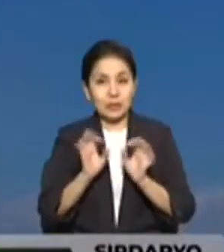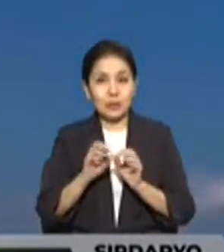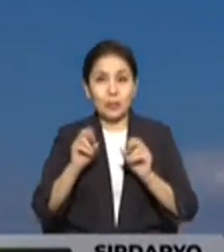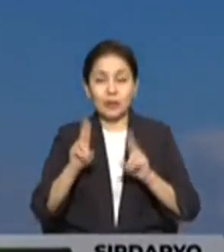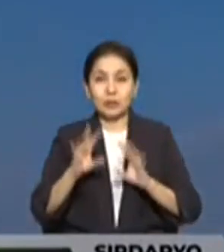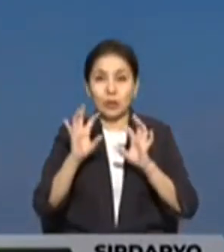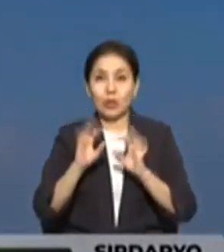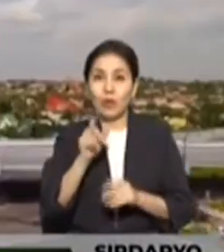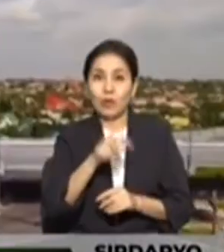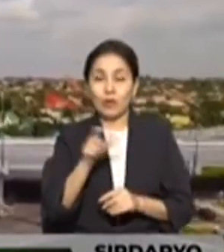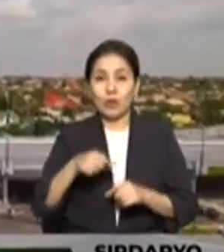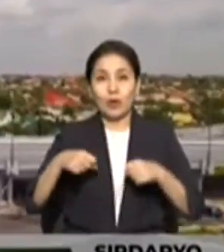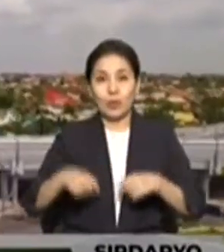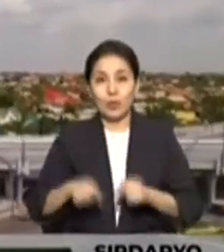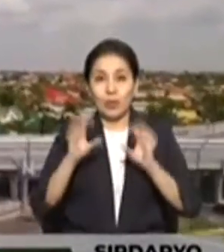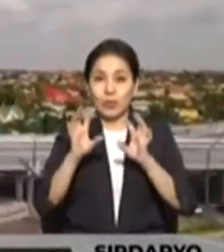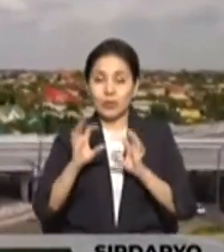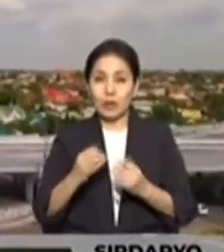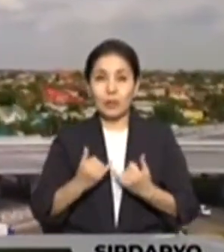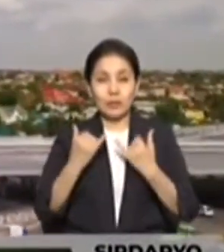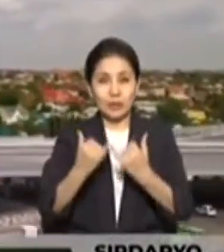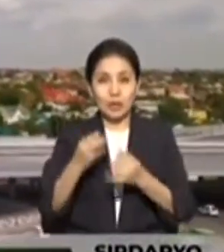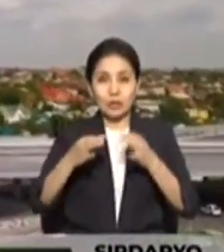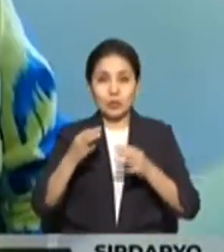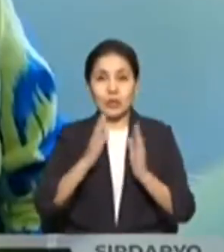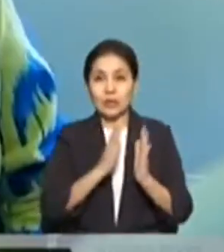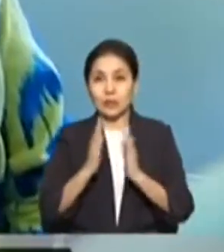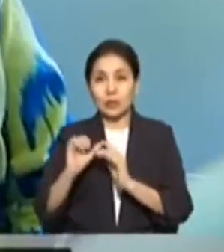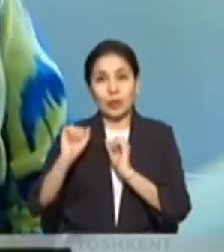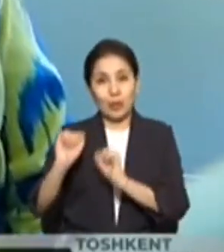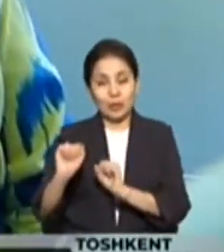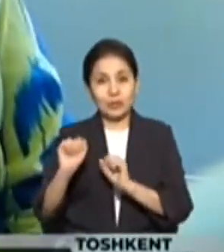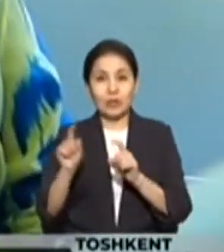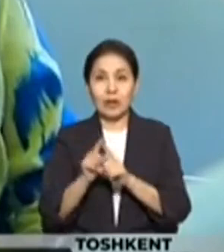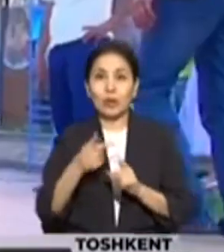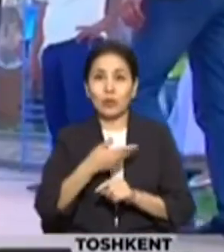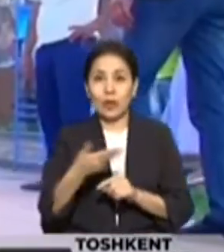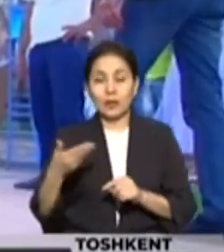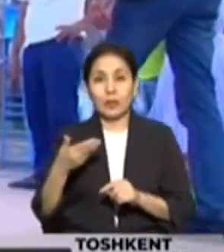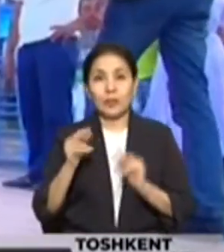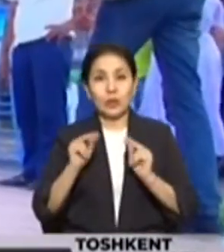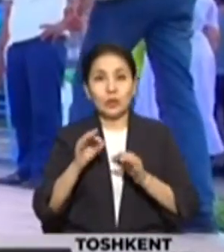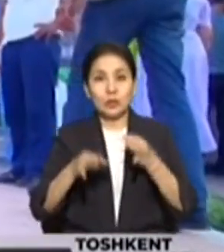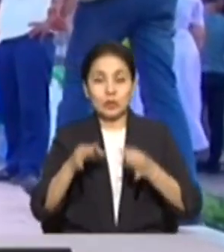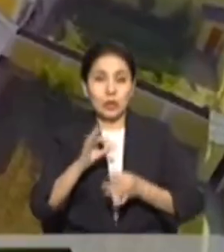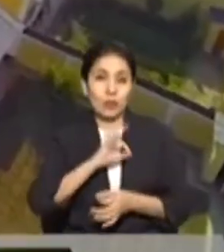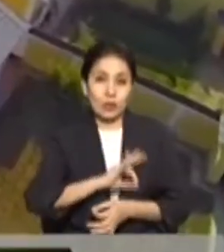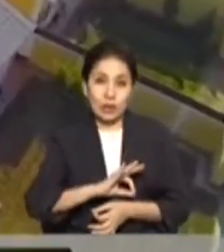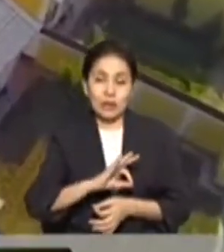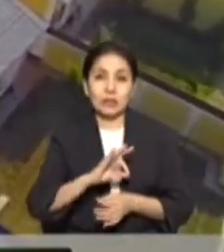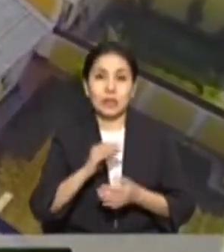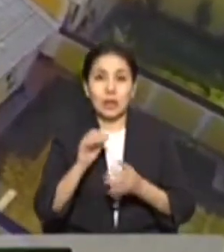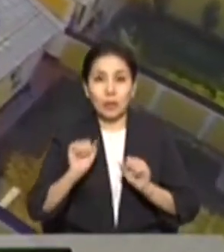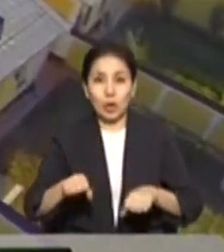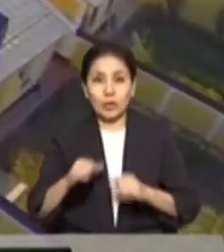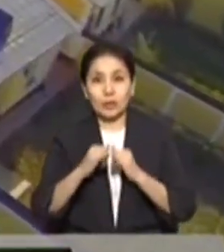mazkur qonun fuqarolarning huquqlari va qonuniy manfaatlari sud tartibida himoya qilinishi hamda ularning odil sudlovdan foydalanish imkoniyatlarini